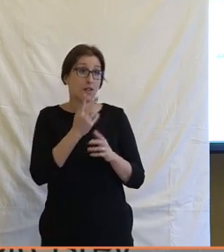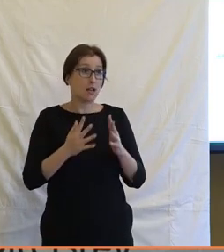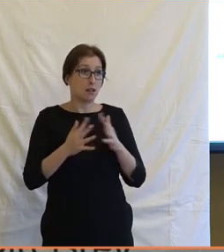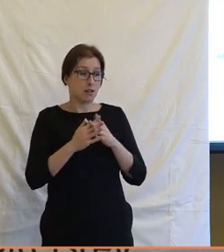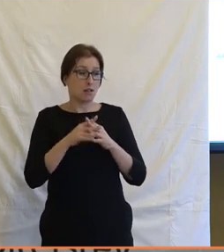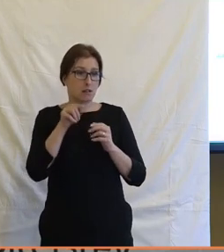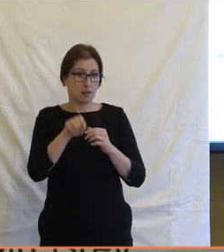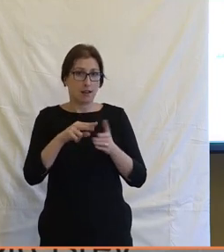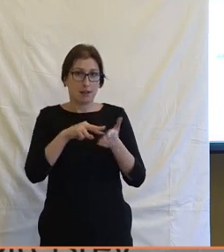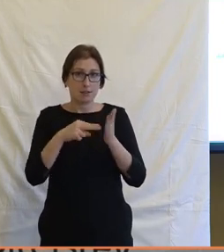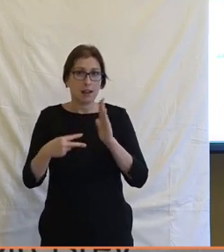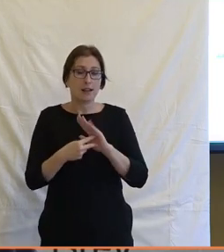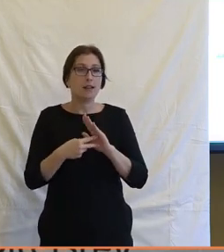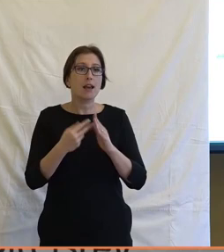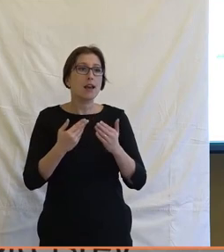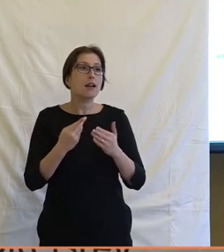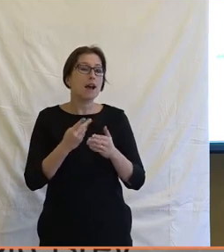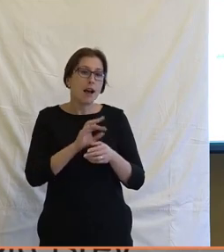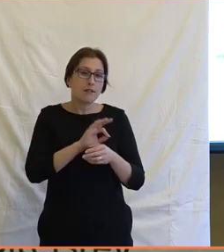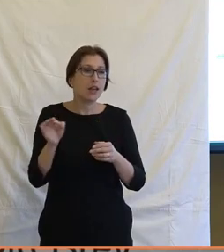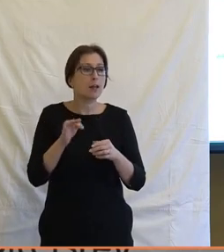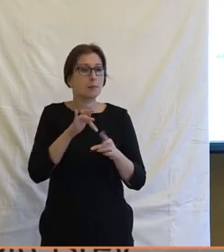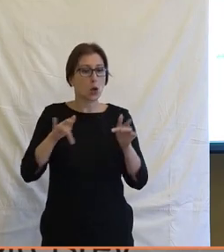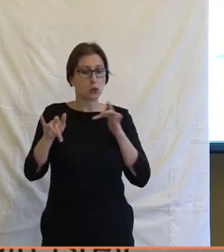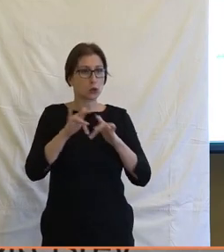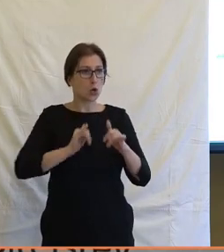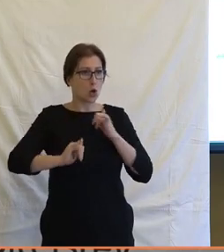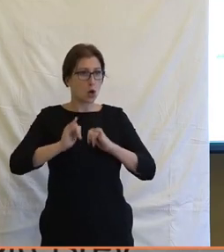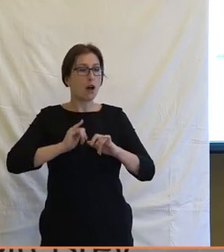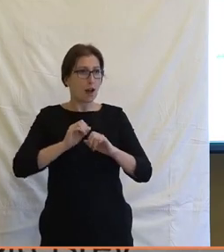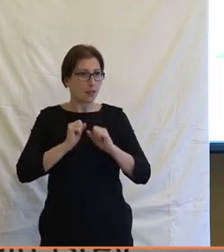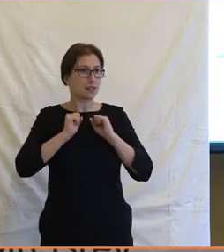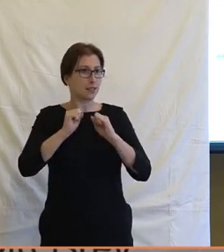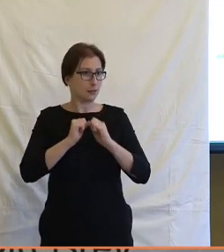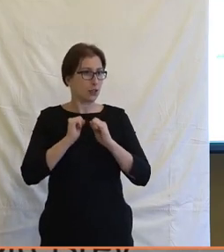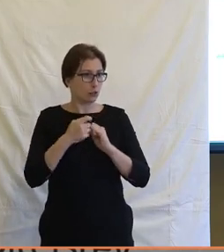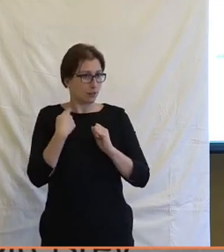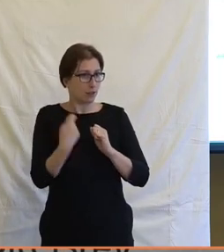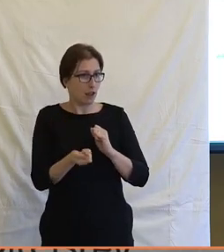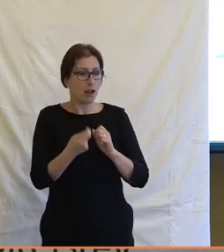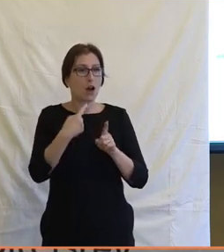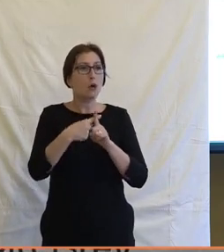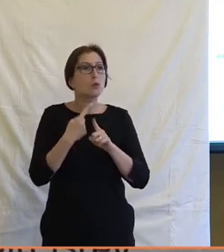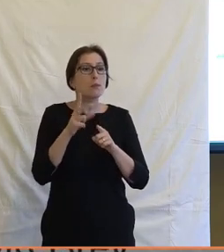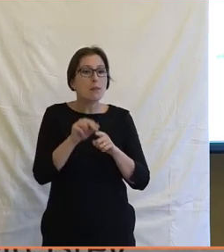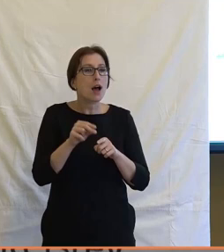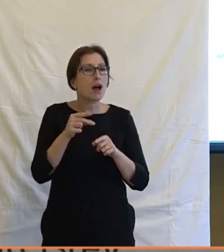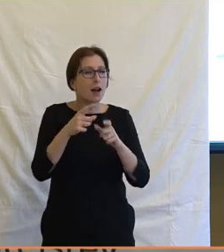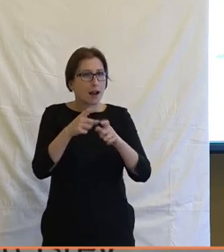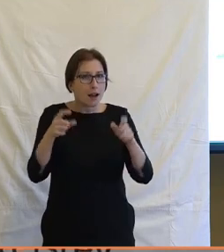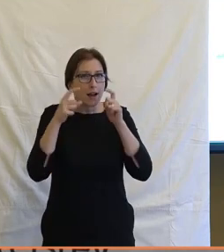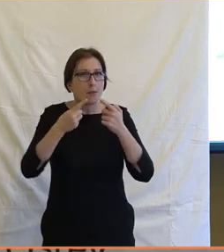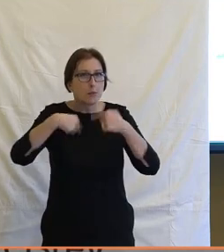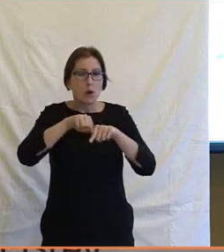i na malém prostoru jste schopni vlastně s těmi dotyčnými cvičit. My tam dokonce máme i modul, který je zaměřený právě pro vozíčkáře,